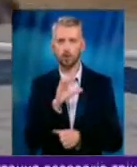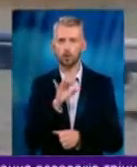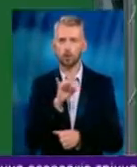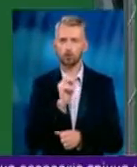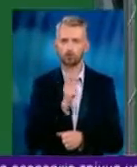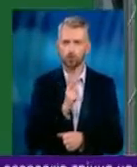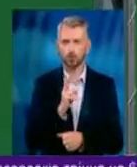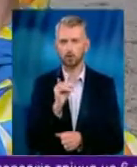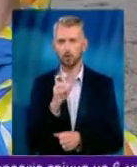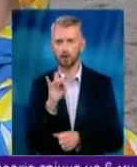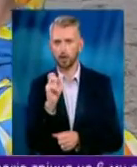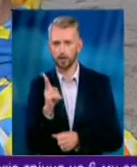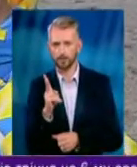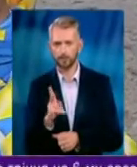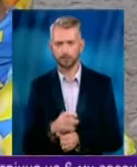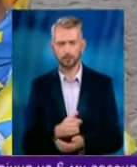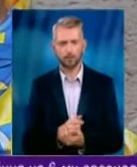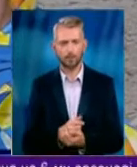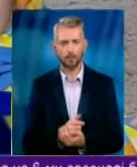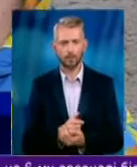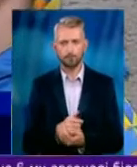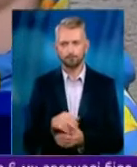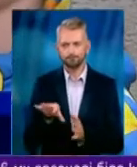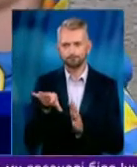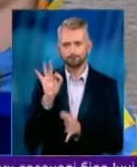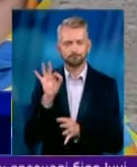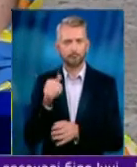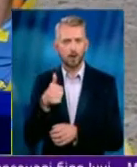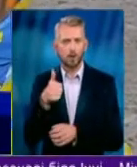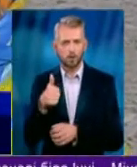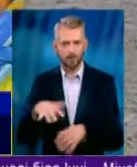Кубрак. Витягнув хорошого коня на жеребьовці.